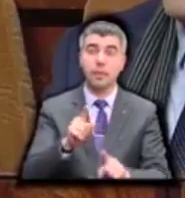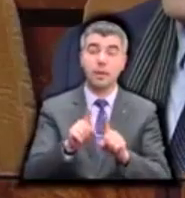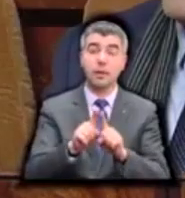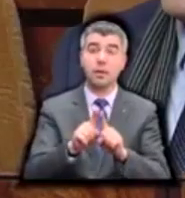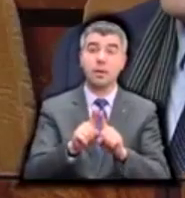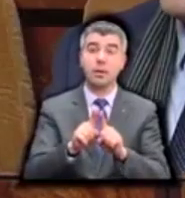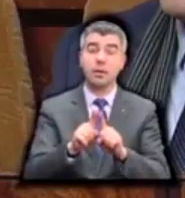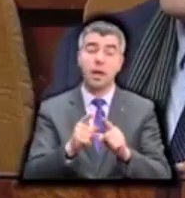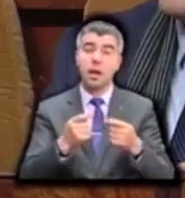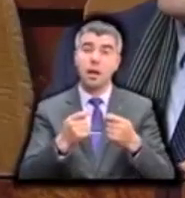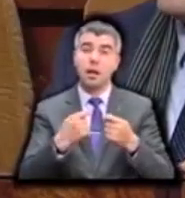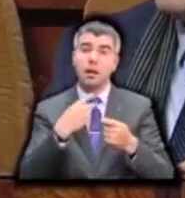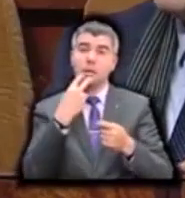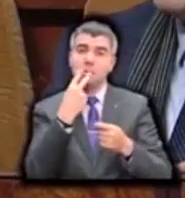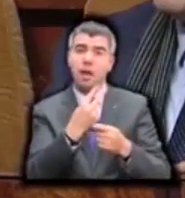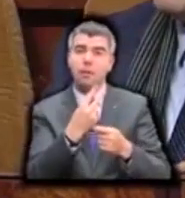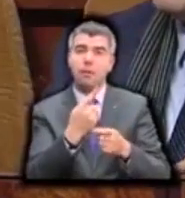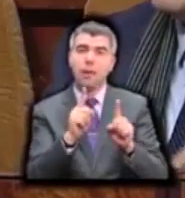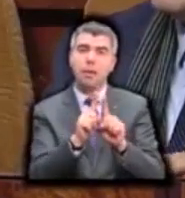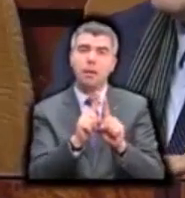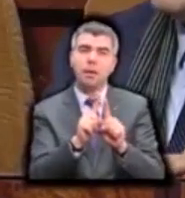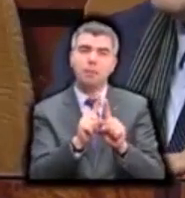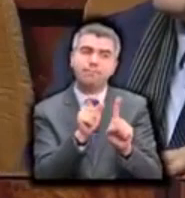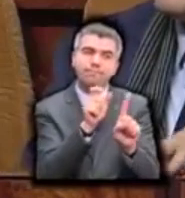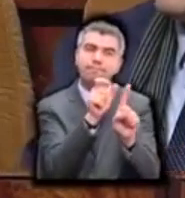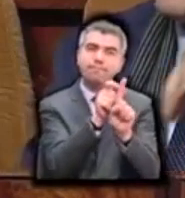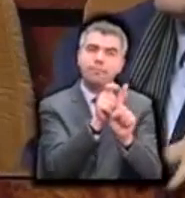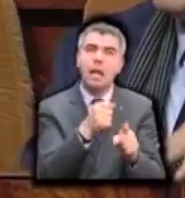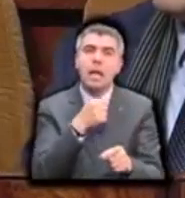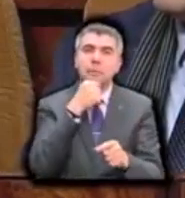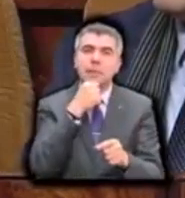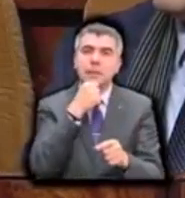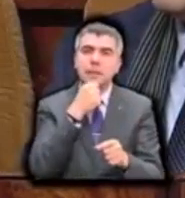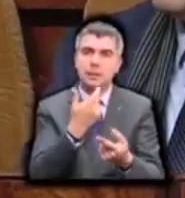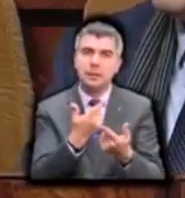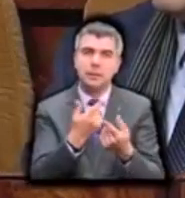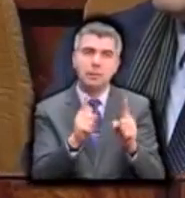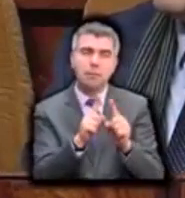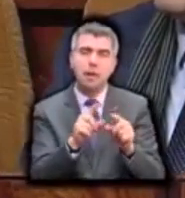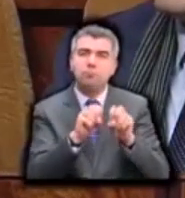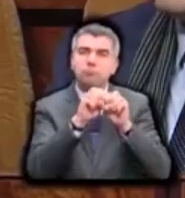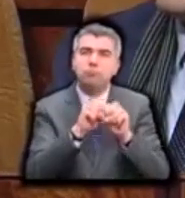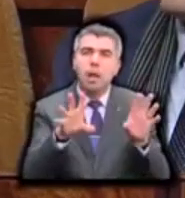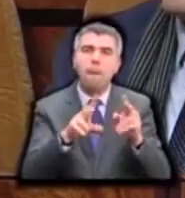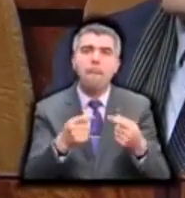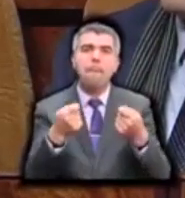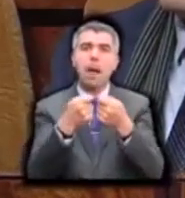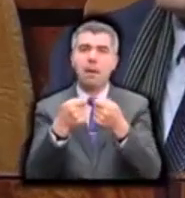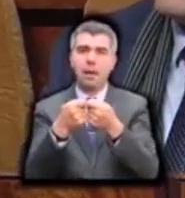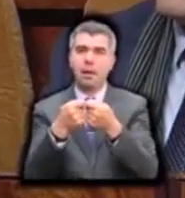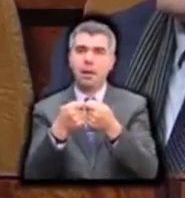السيدة الرئيسة كنشوفوا تعاملكم مع المسنين يعني معمم، ما كتاخذوش بأن المغرب المجتمع المغربي